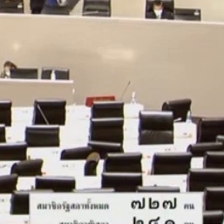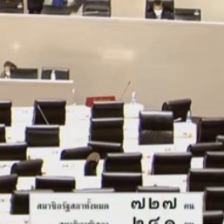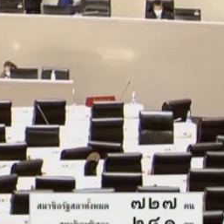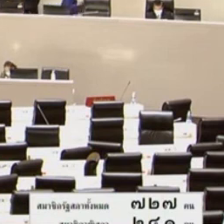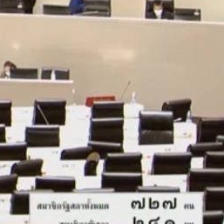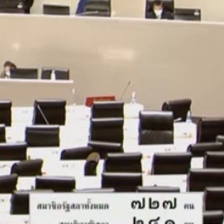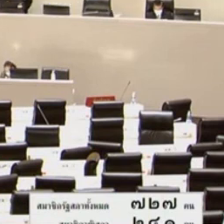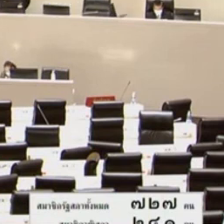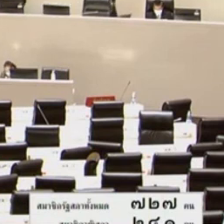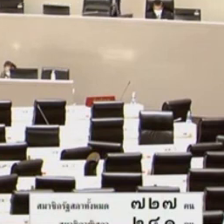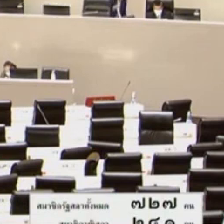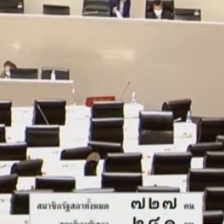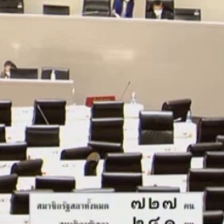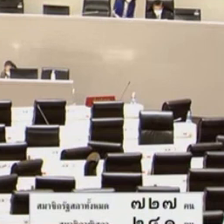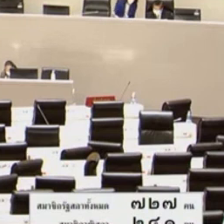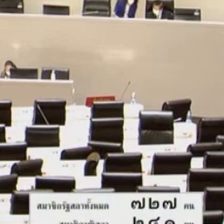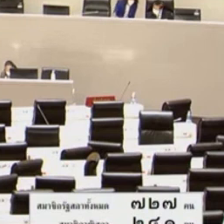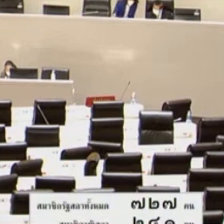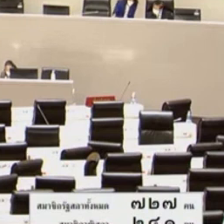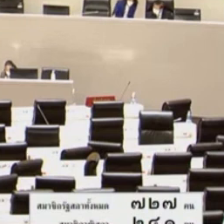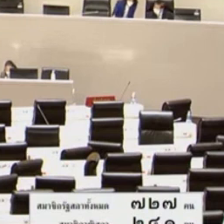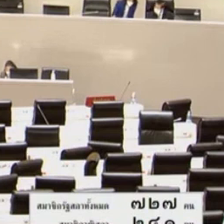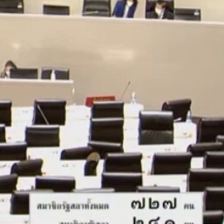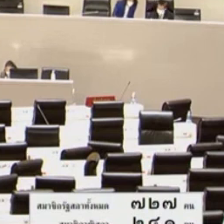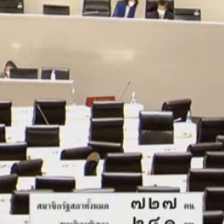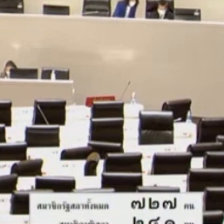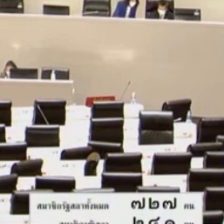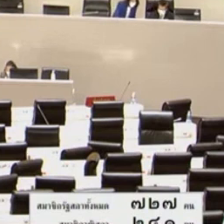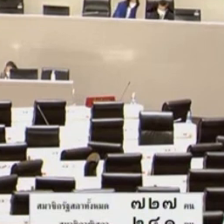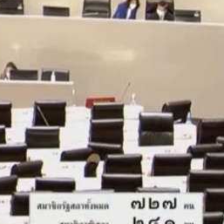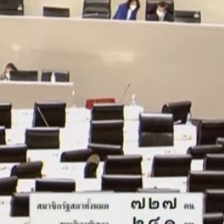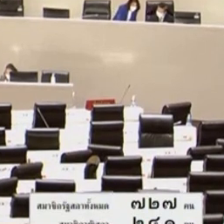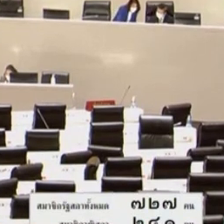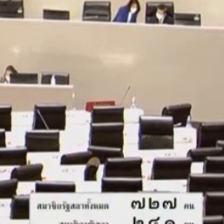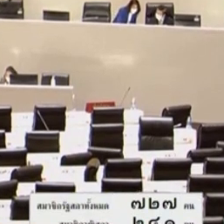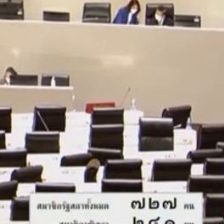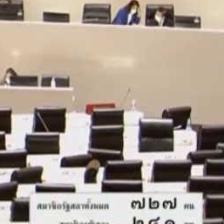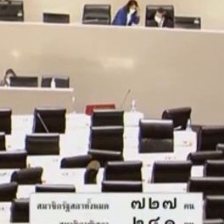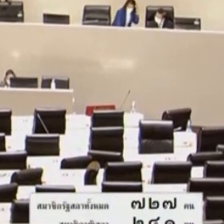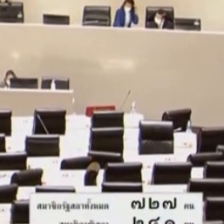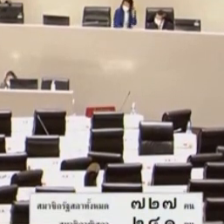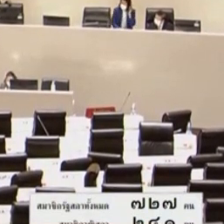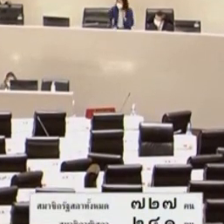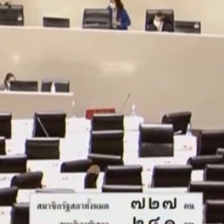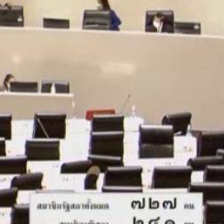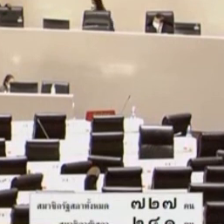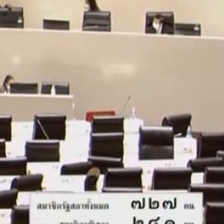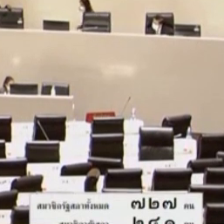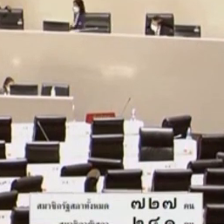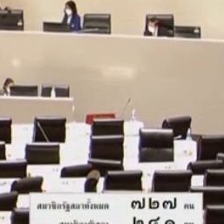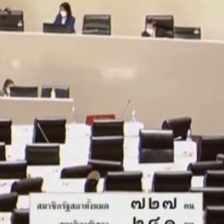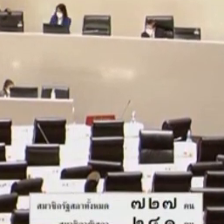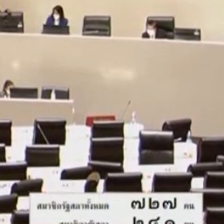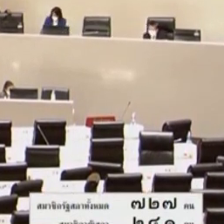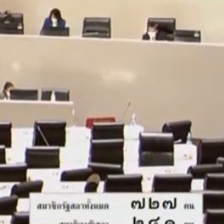ใช้ระยะเวลาจากนี้สักครู่หนึ่งนะคะก่อนที่จะนำผลคะแนนส่งต่